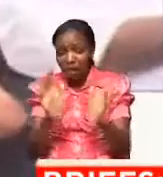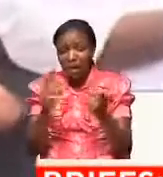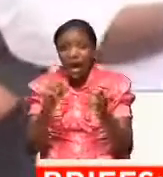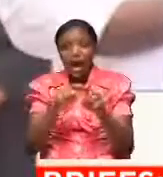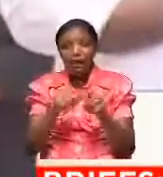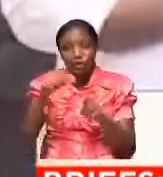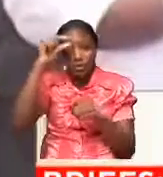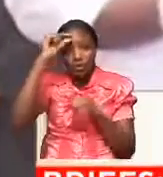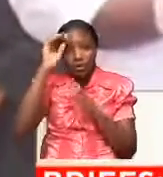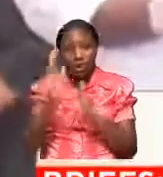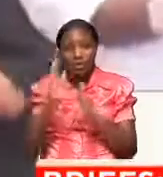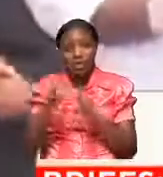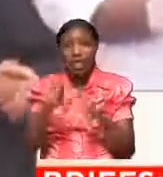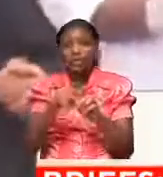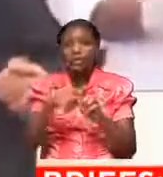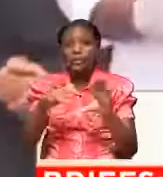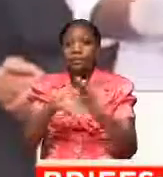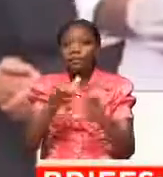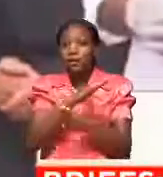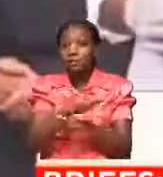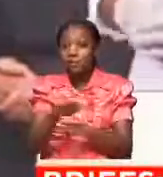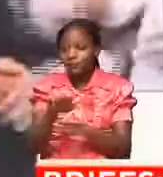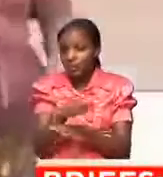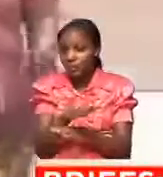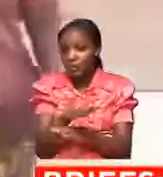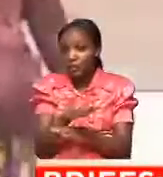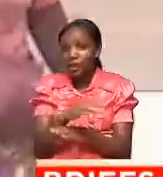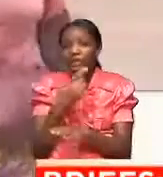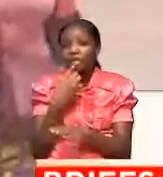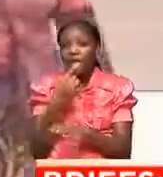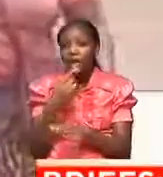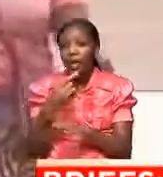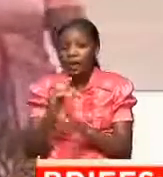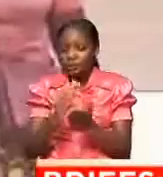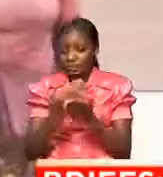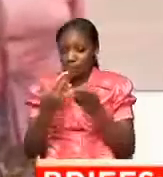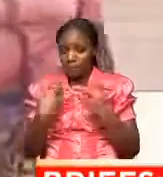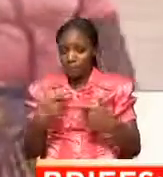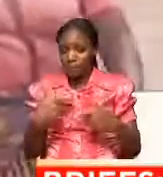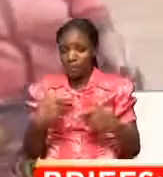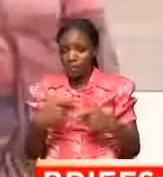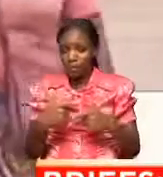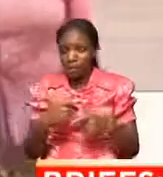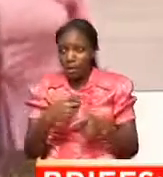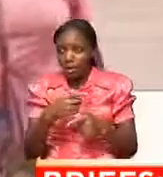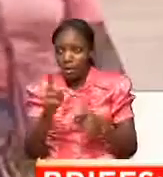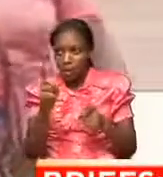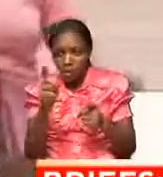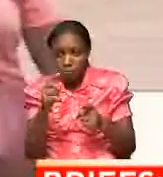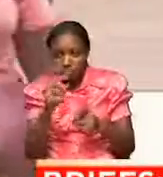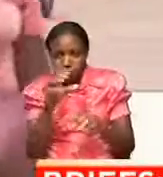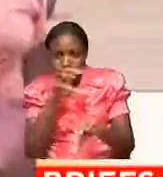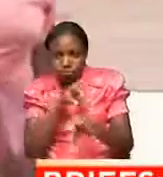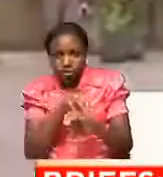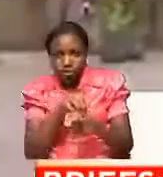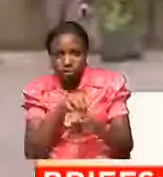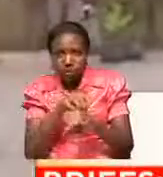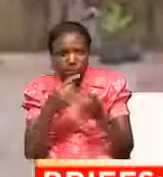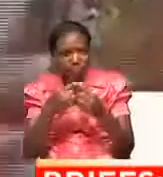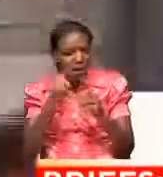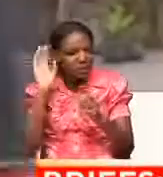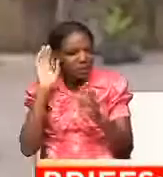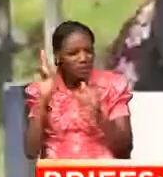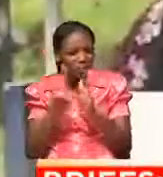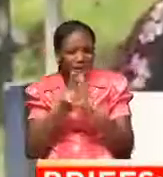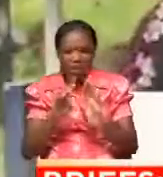Governor Joho and Mvita MP Nasir, some people have been sneaking into mosques contrary to COVID-19